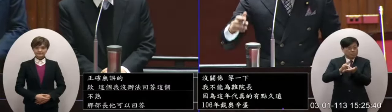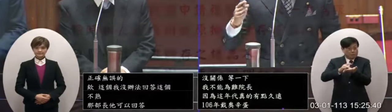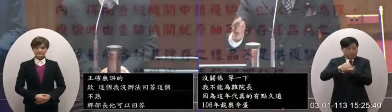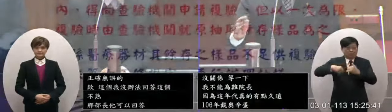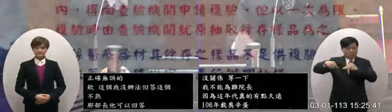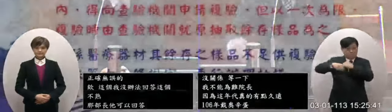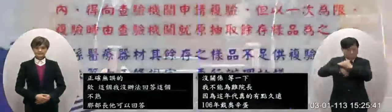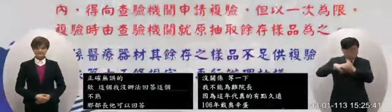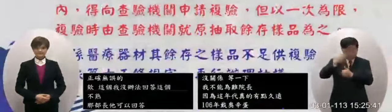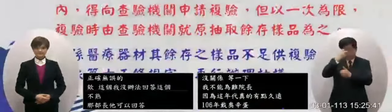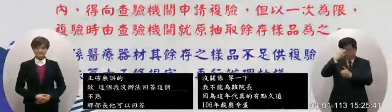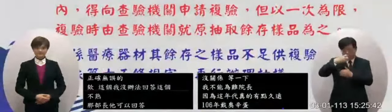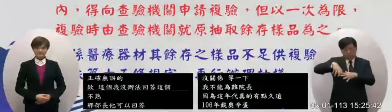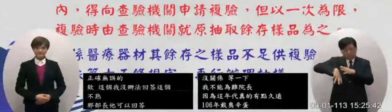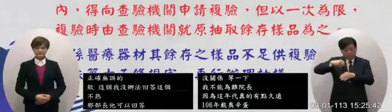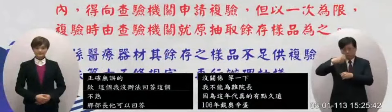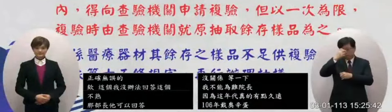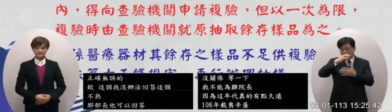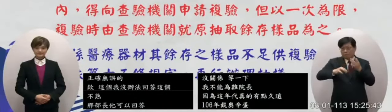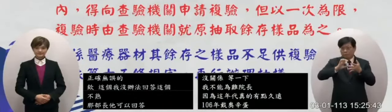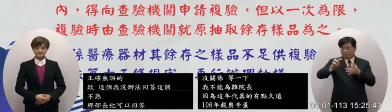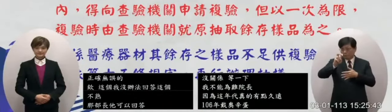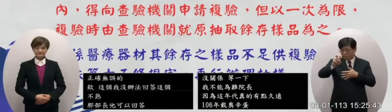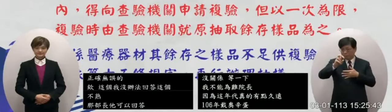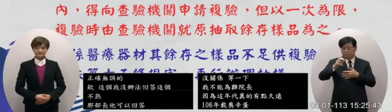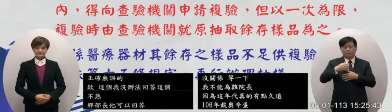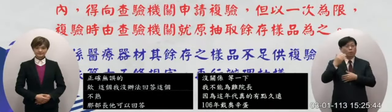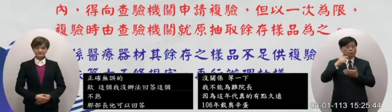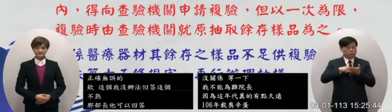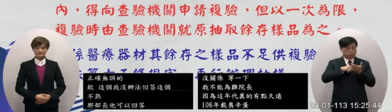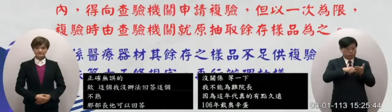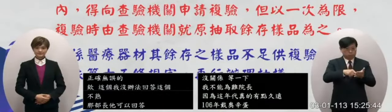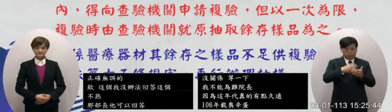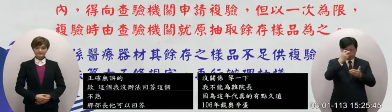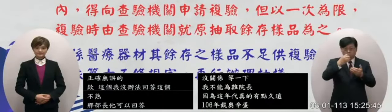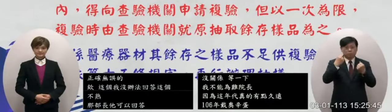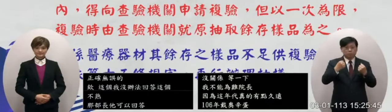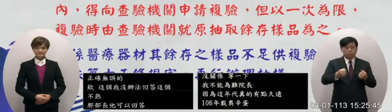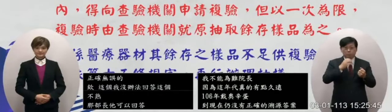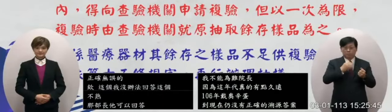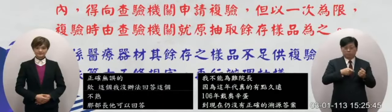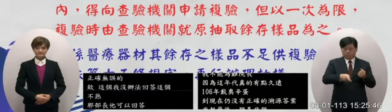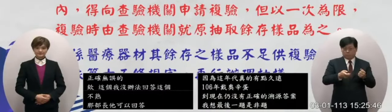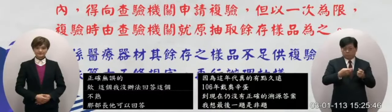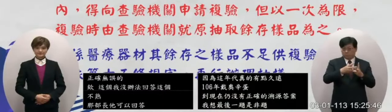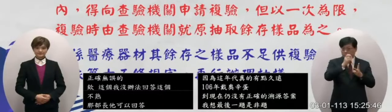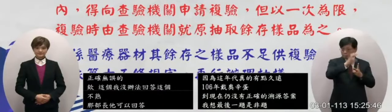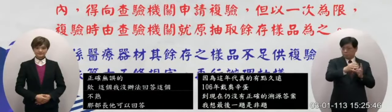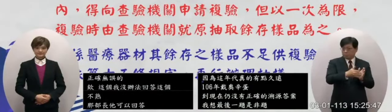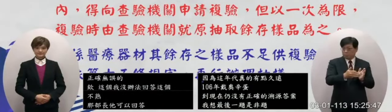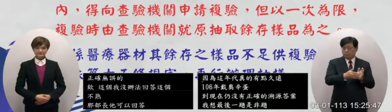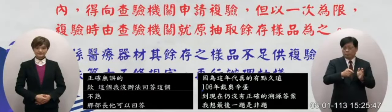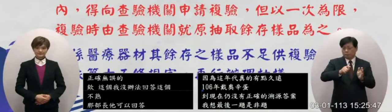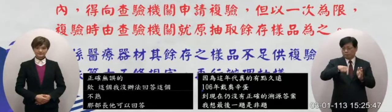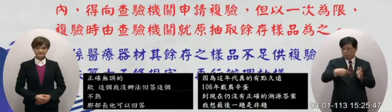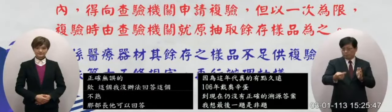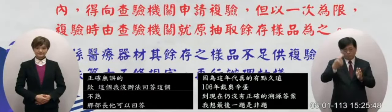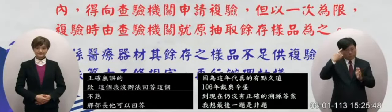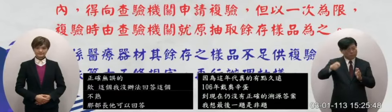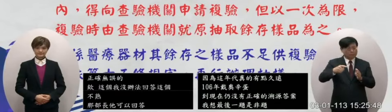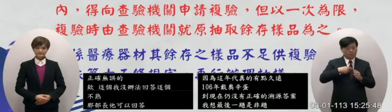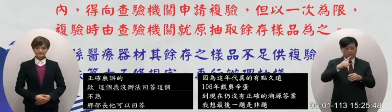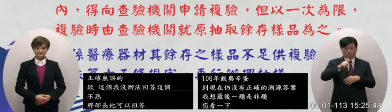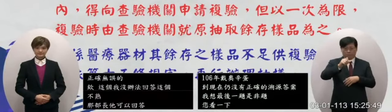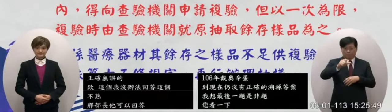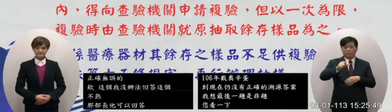境抽查的检验办法第20条规定，报验医务人于收受前项通知时，次日起15日内